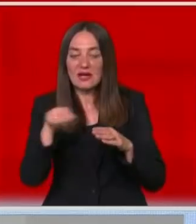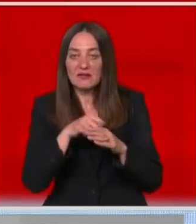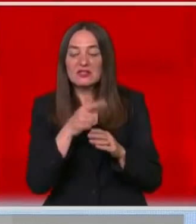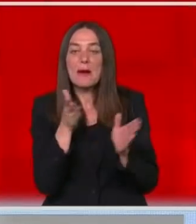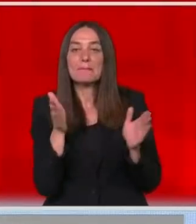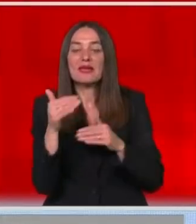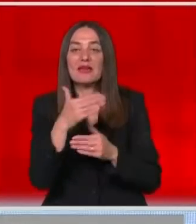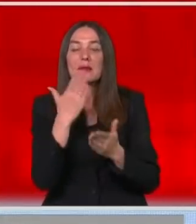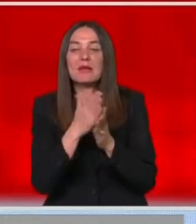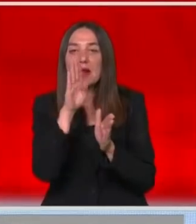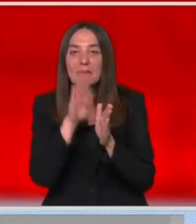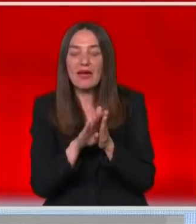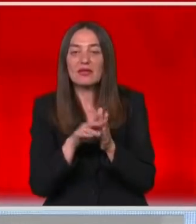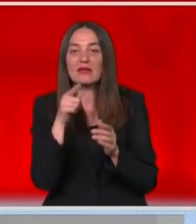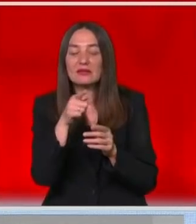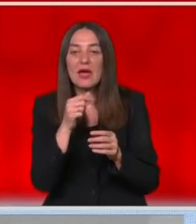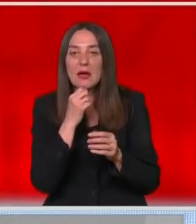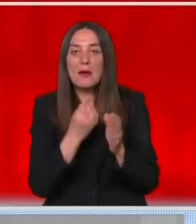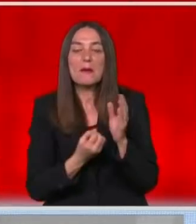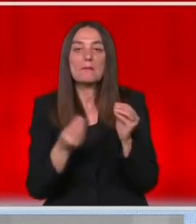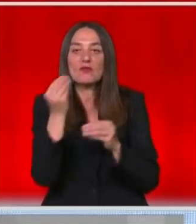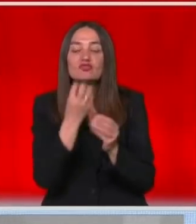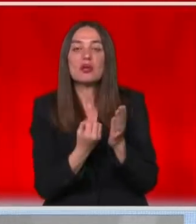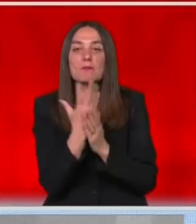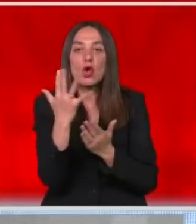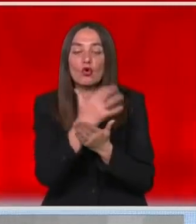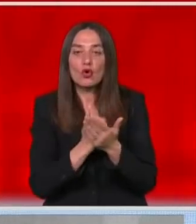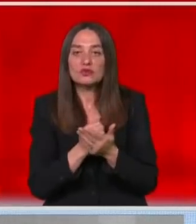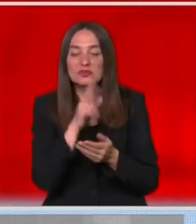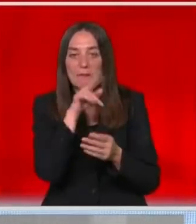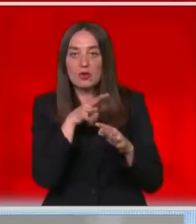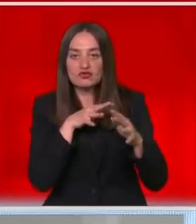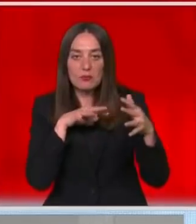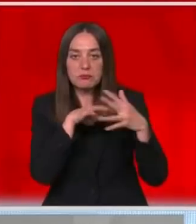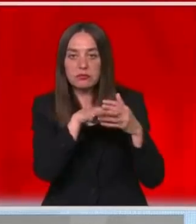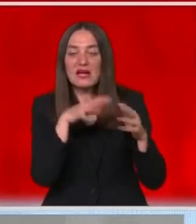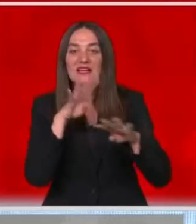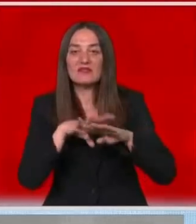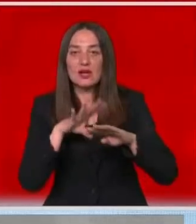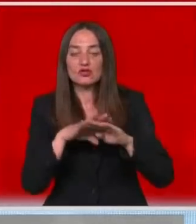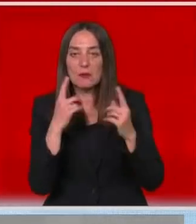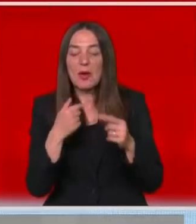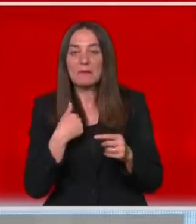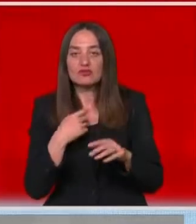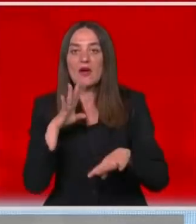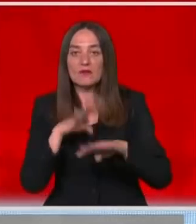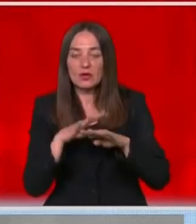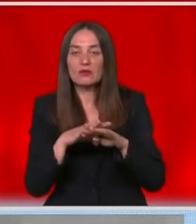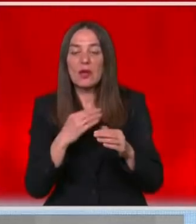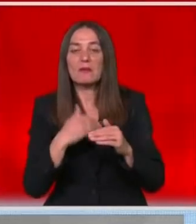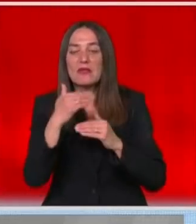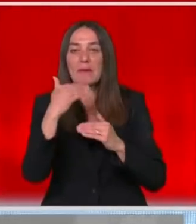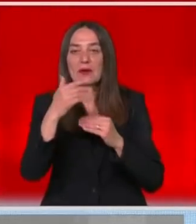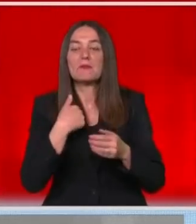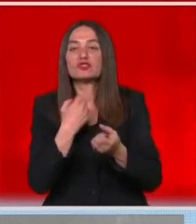bi paketi bili manji da bi taj web povećani broj korisnika mogao da prođe kroz postojeću infrastrukturu. Mi ćemo infrastrukturno da